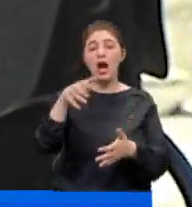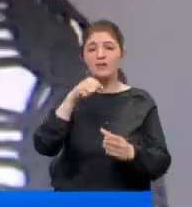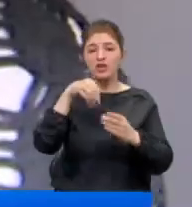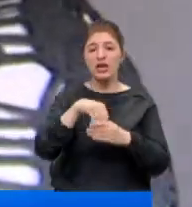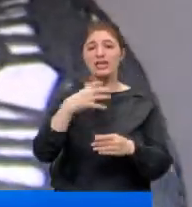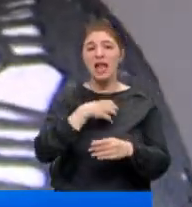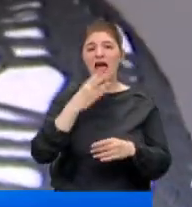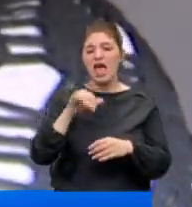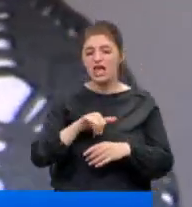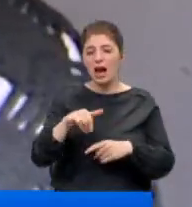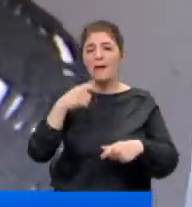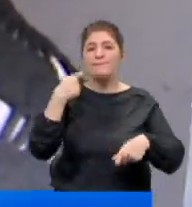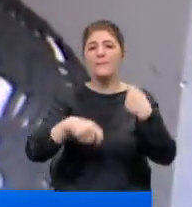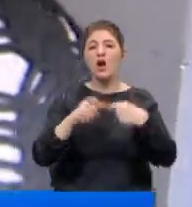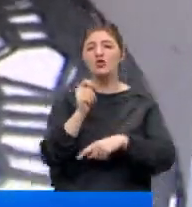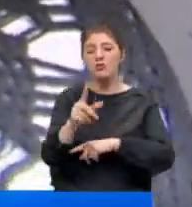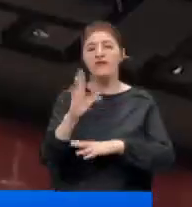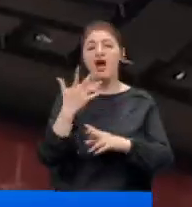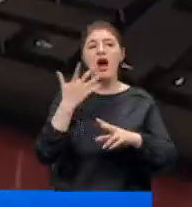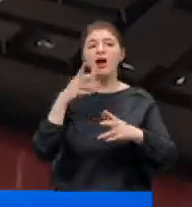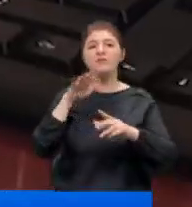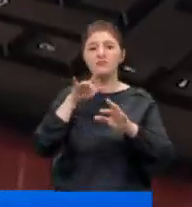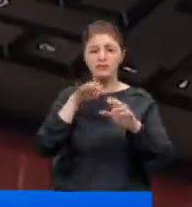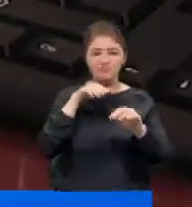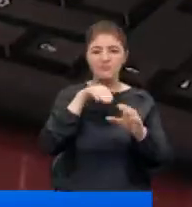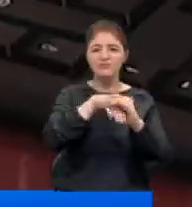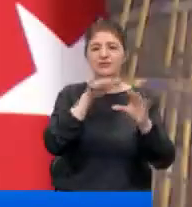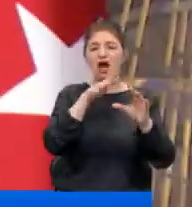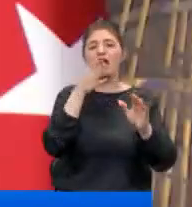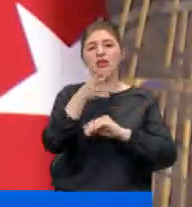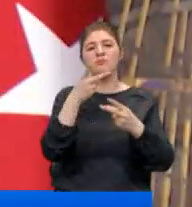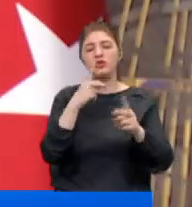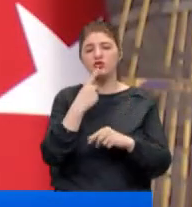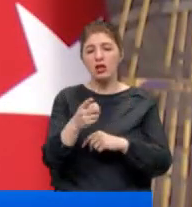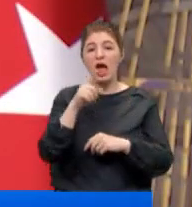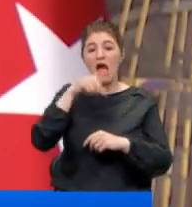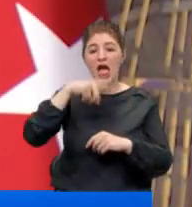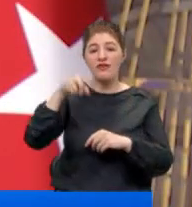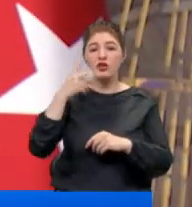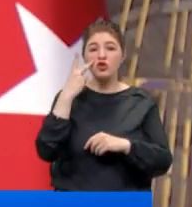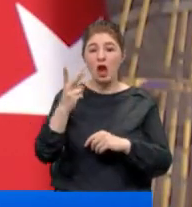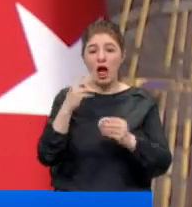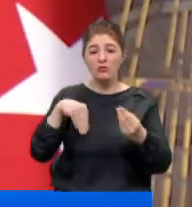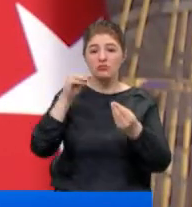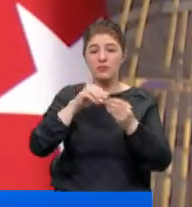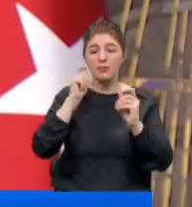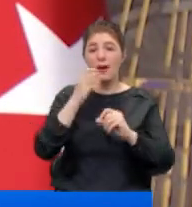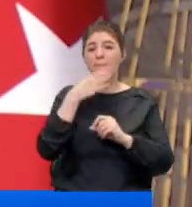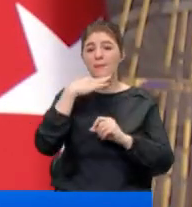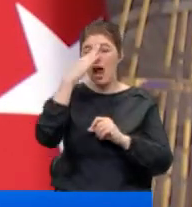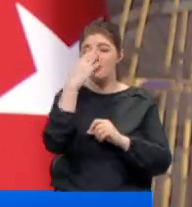almak için kendilerine en yakın banka şubesi ya da ATM sine gidebilecekleri açıklandı enflasyon oranında artış yapılan